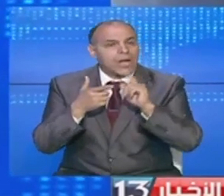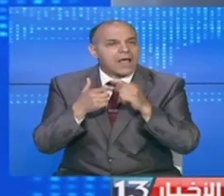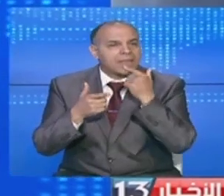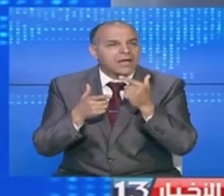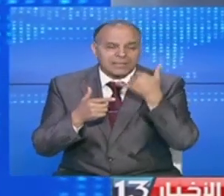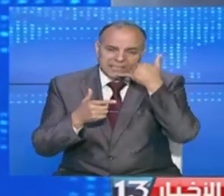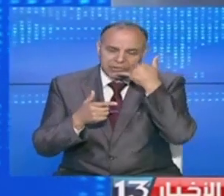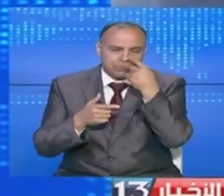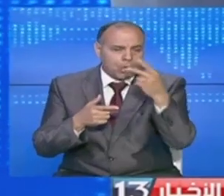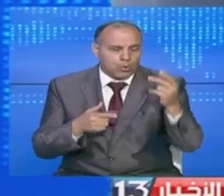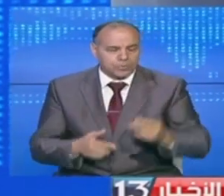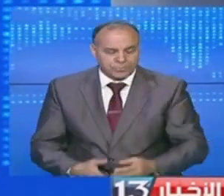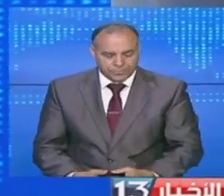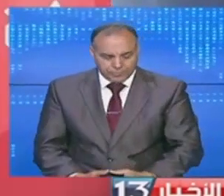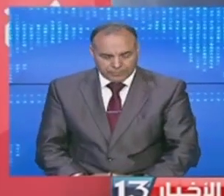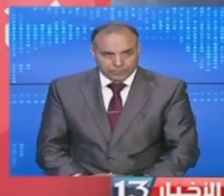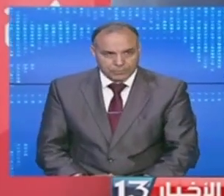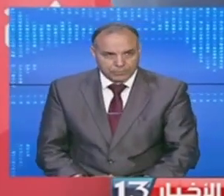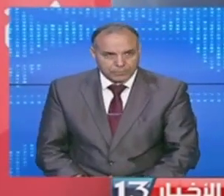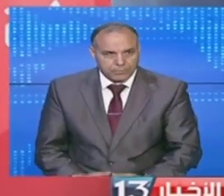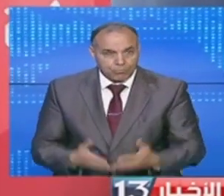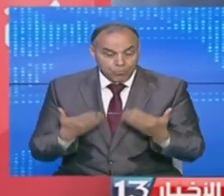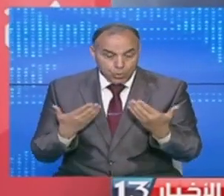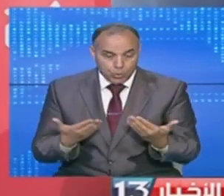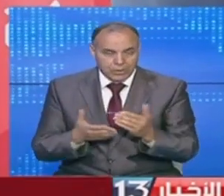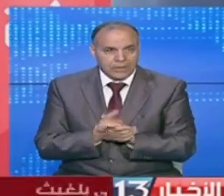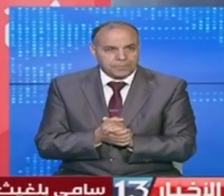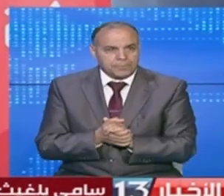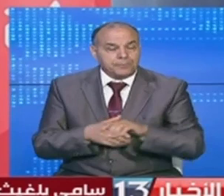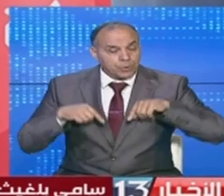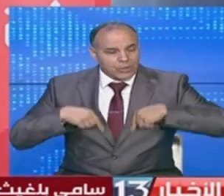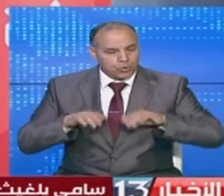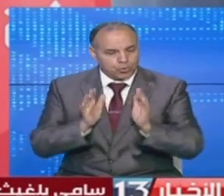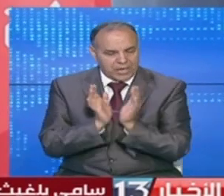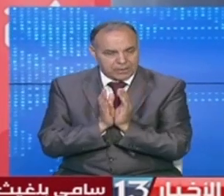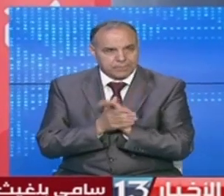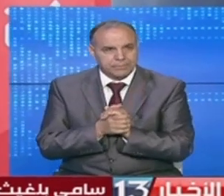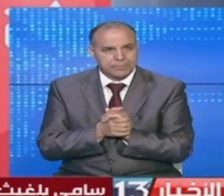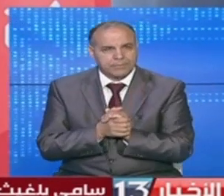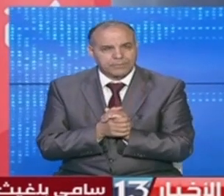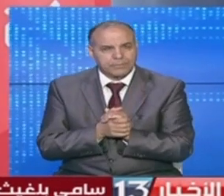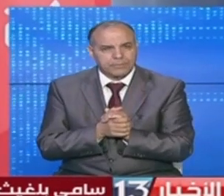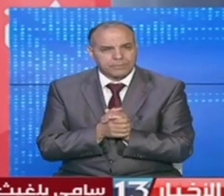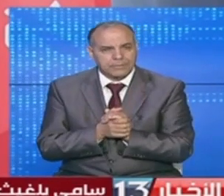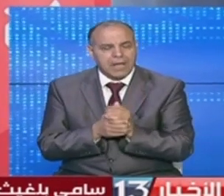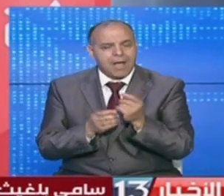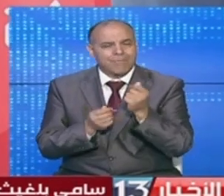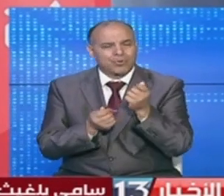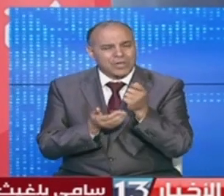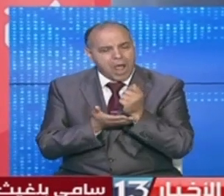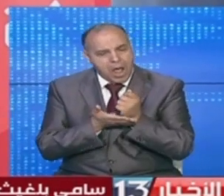على هواتفهم الجوالة. بداية من اليوم انطلقت الوزارة في توزيع